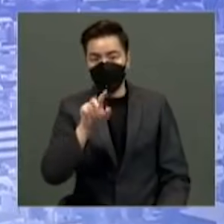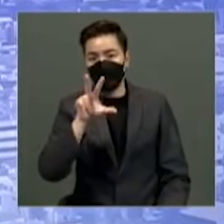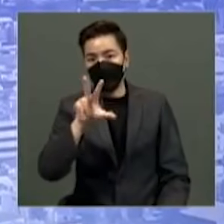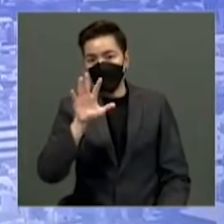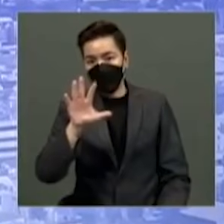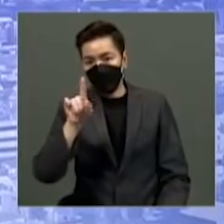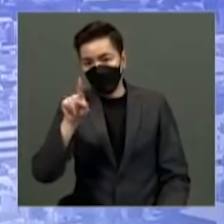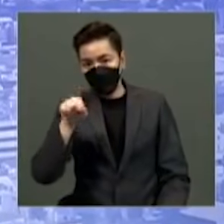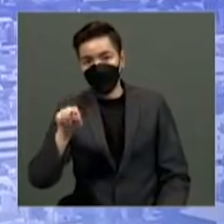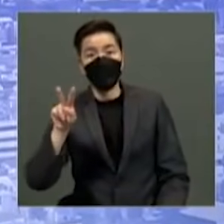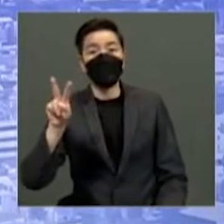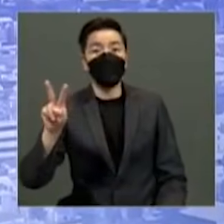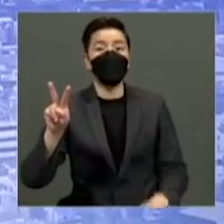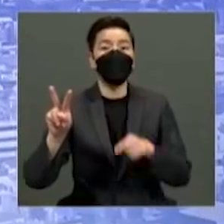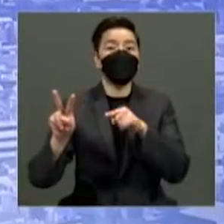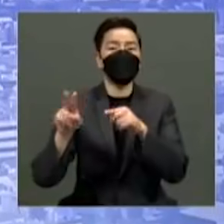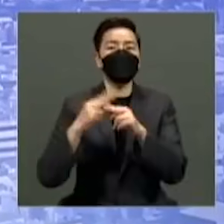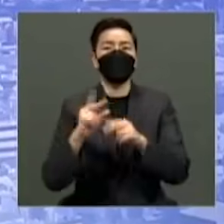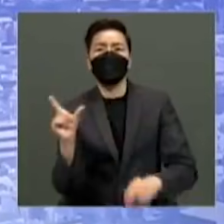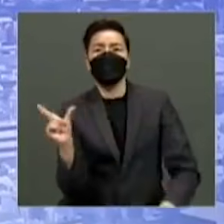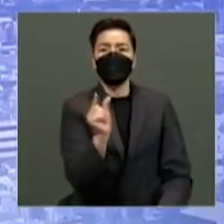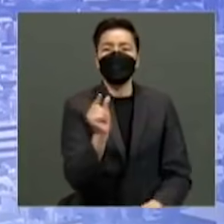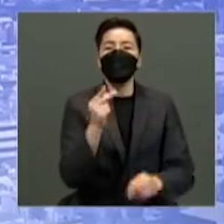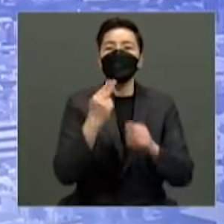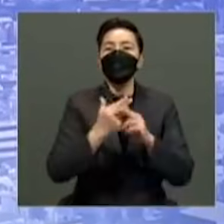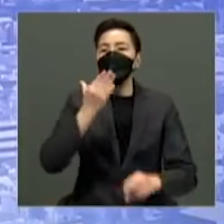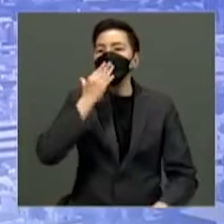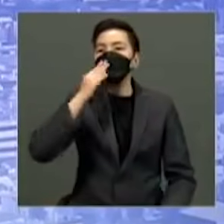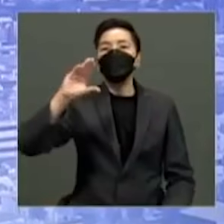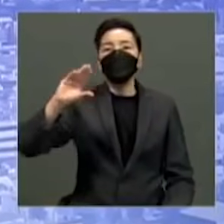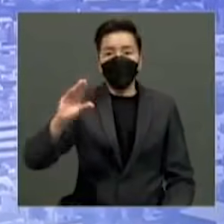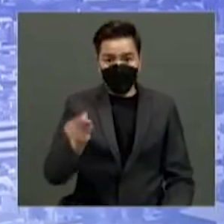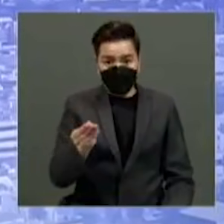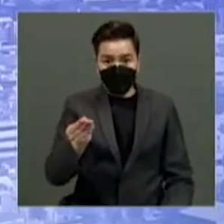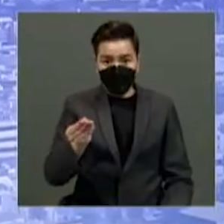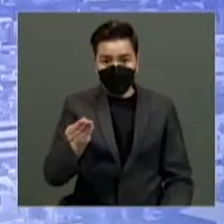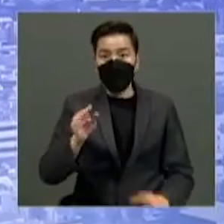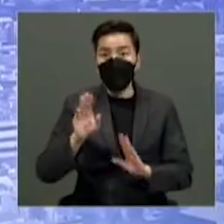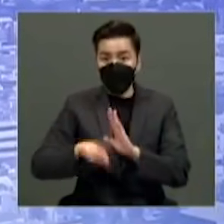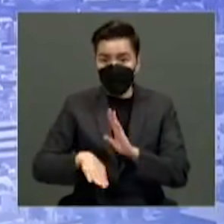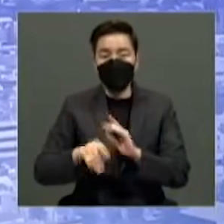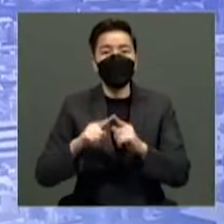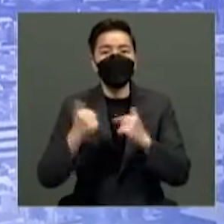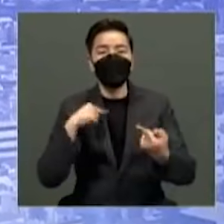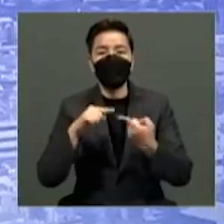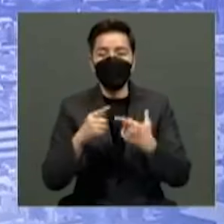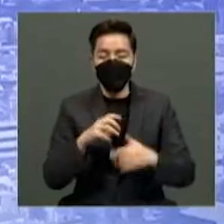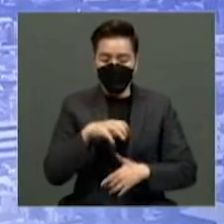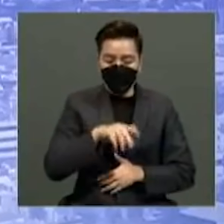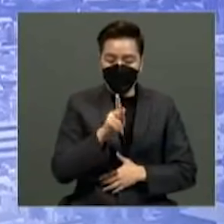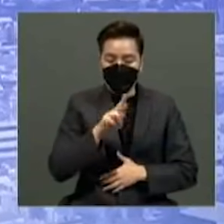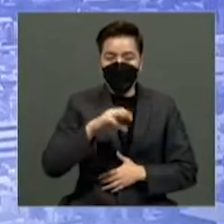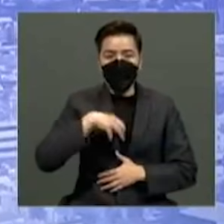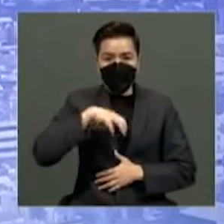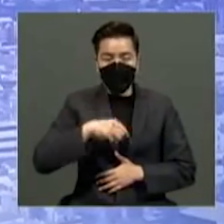B.1.351.2 หรือที่เราเรียกกันสั้นๆว่าสายพันธุ์แอฟริกาใต้นะครับในกรณีนี้กรมควบคุมโรคได้รับแจ้งจาก